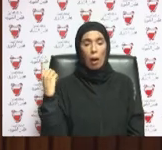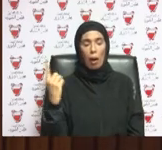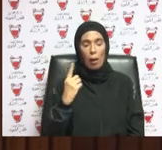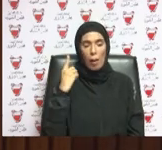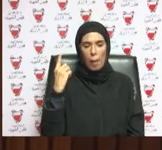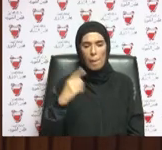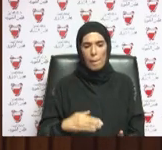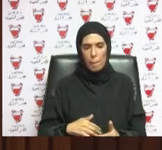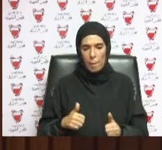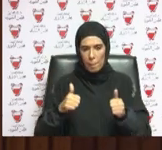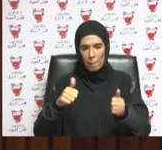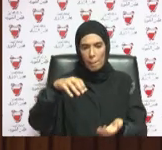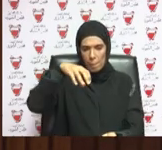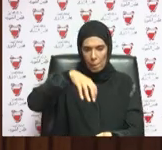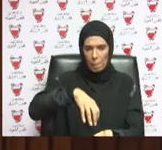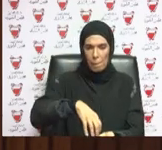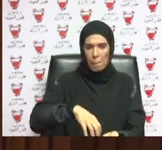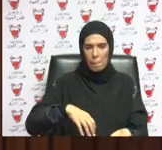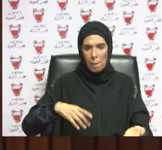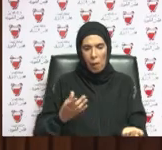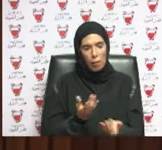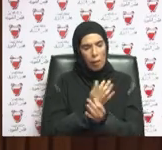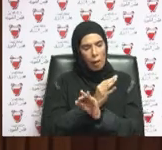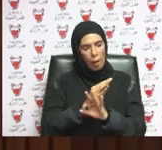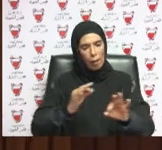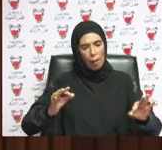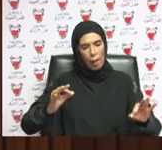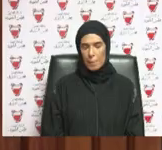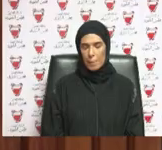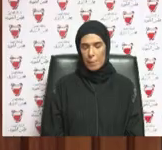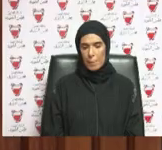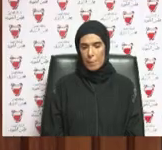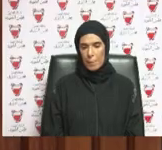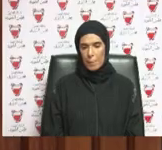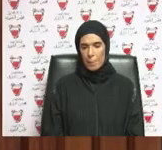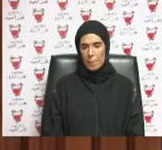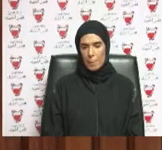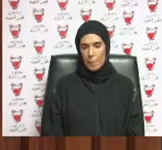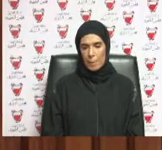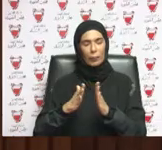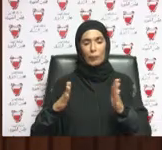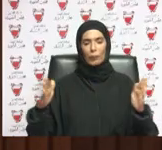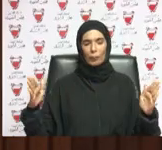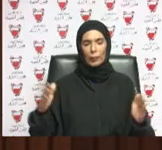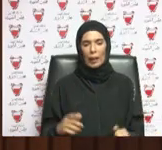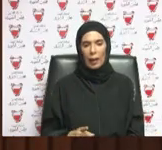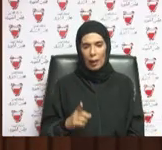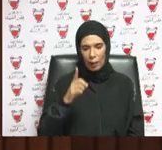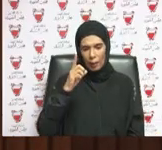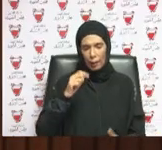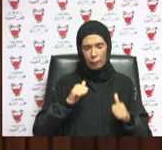وحقق لها مكانتها اللائقة بين الدول. لقد كان سموه طيب الله